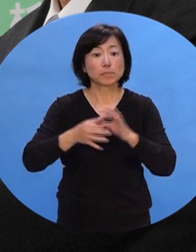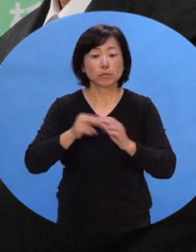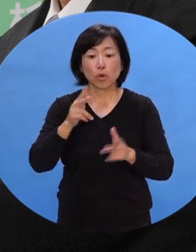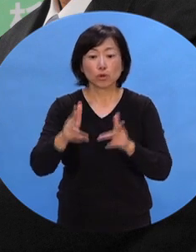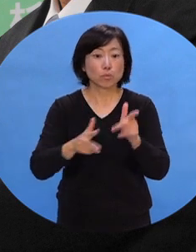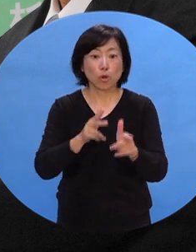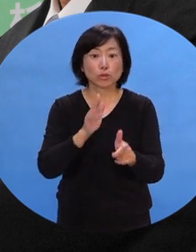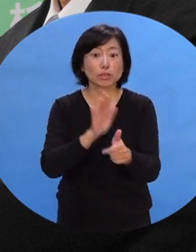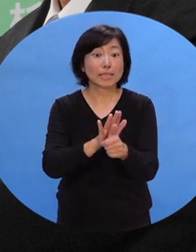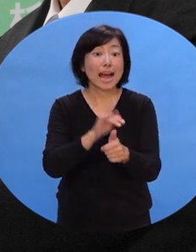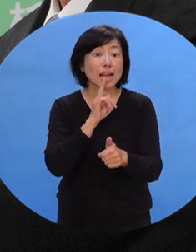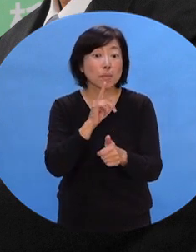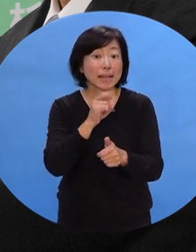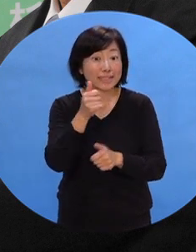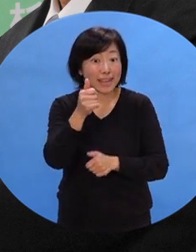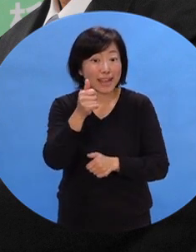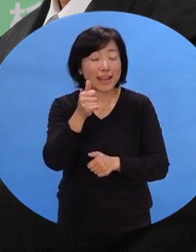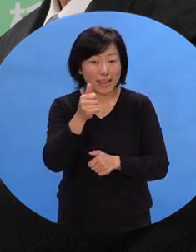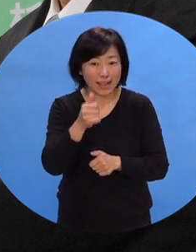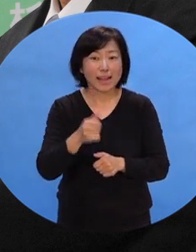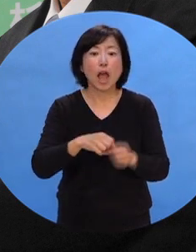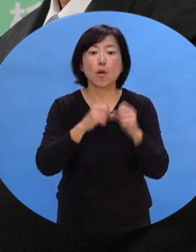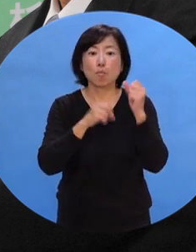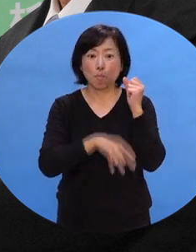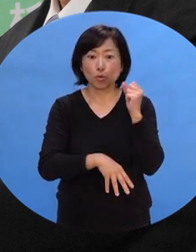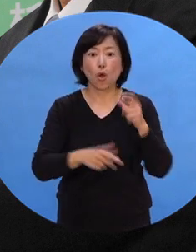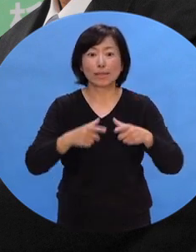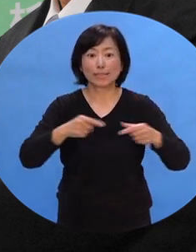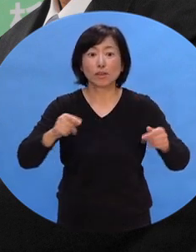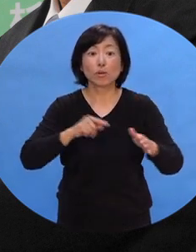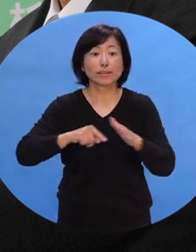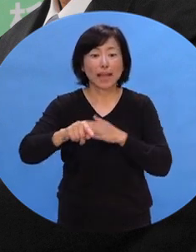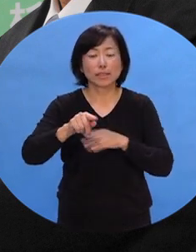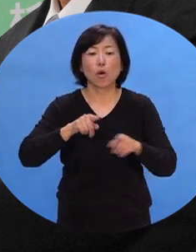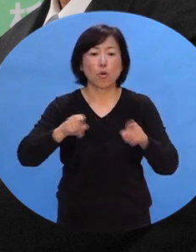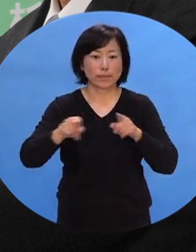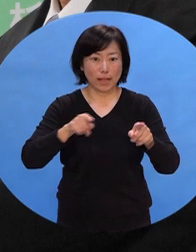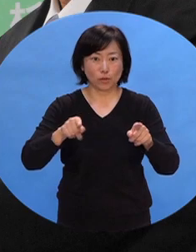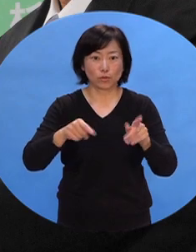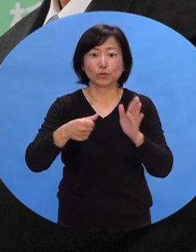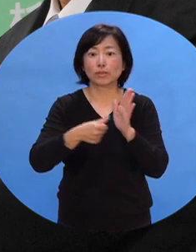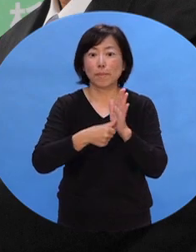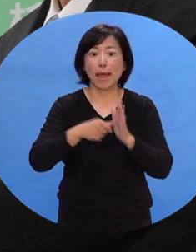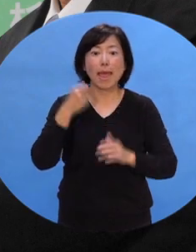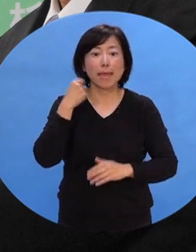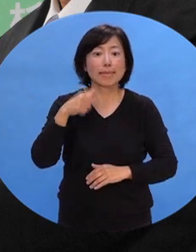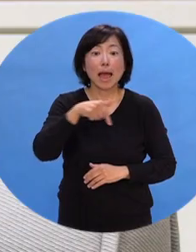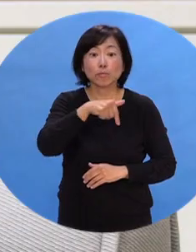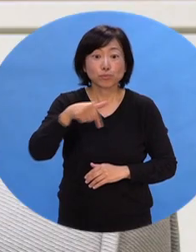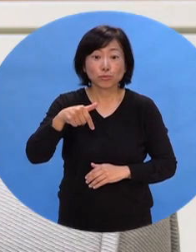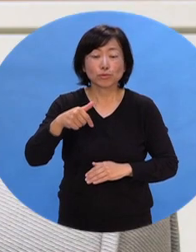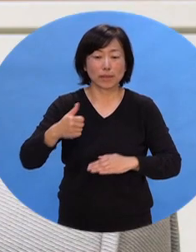ツアドバイザーに元バレーボール日本代表監督の南部雅史さんが就任しました。